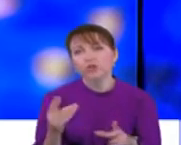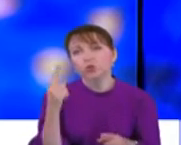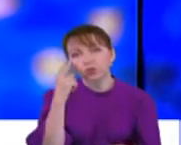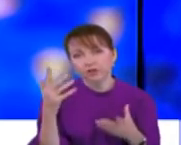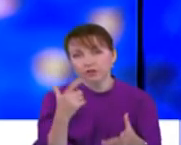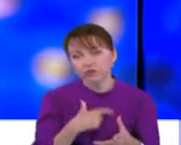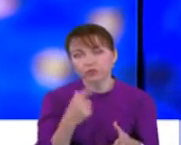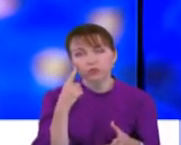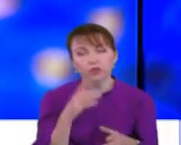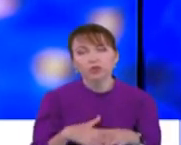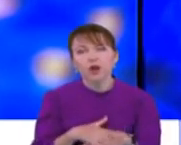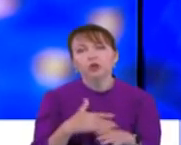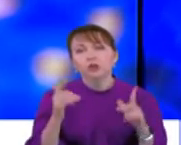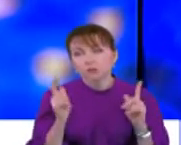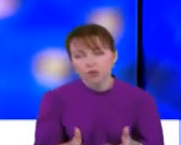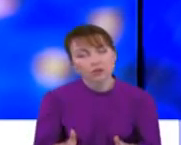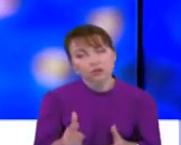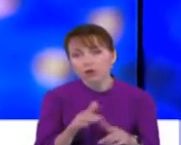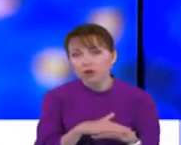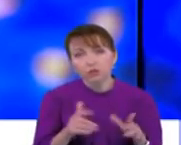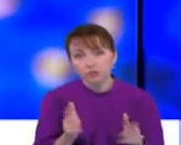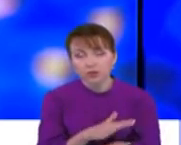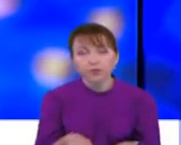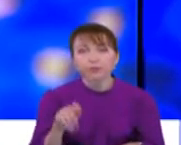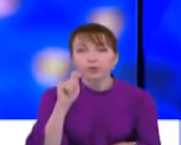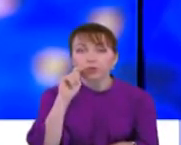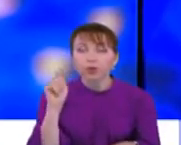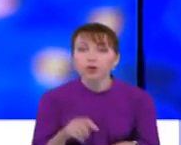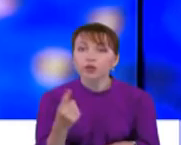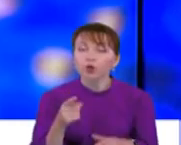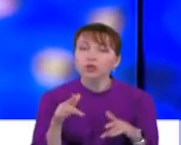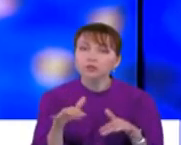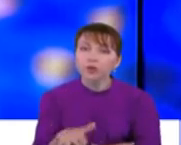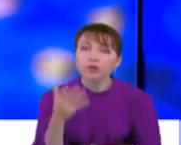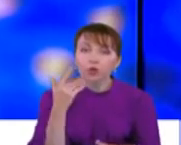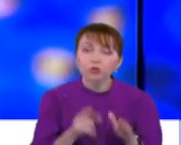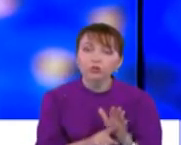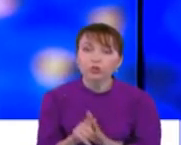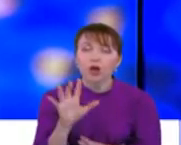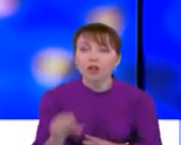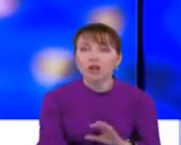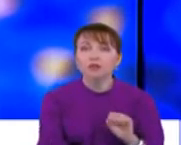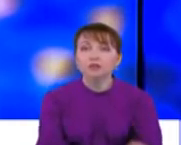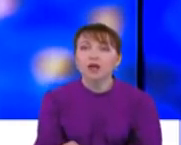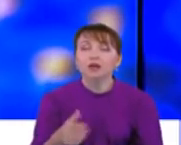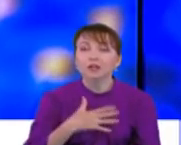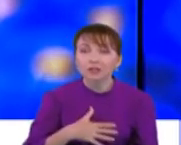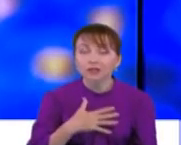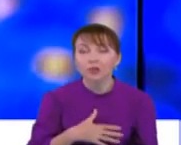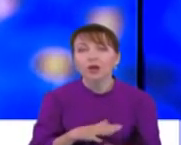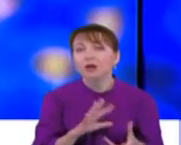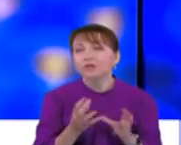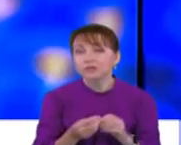І по Україні, до речі, одна справа, коли починалася там анексія Криму, і все були